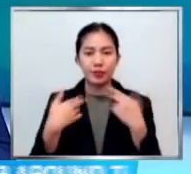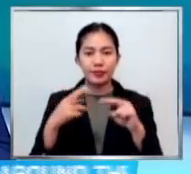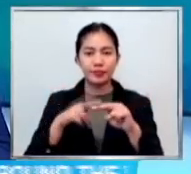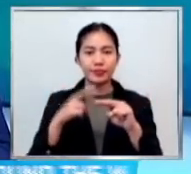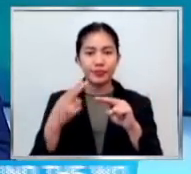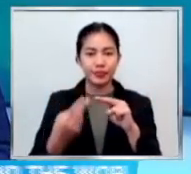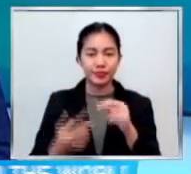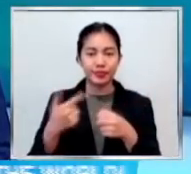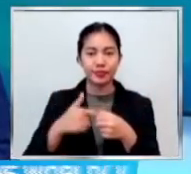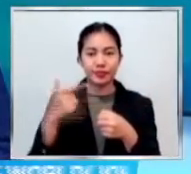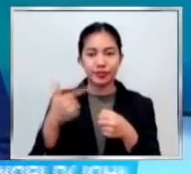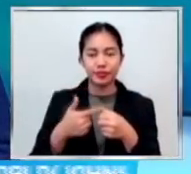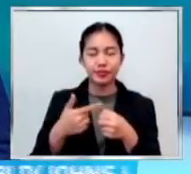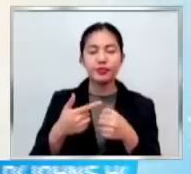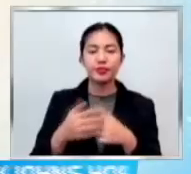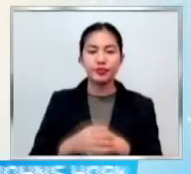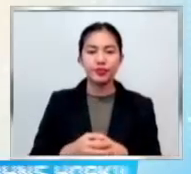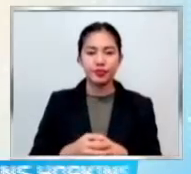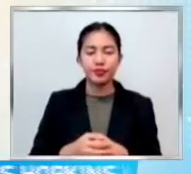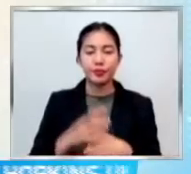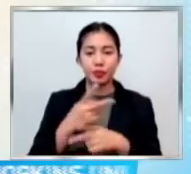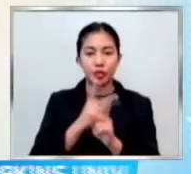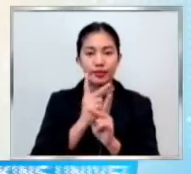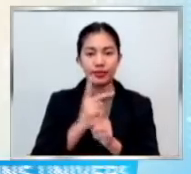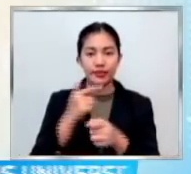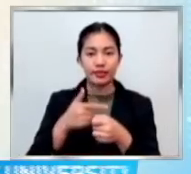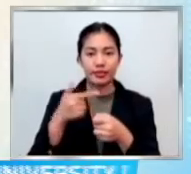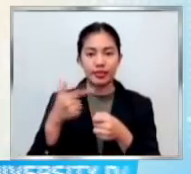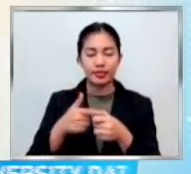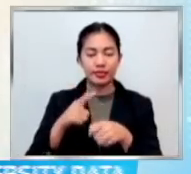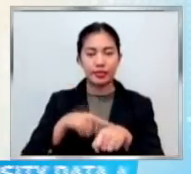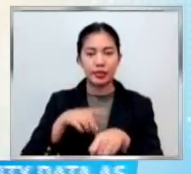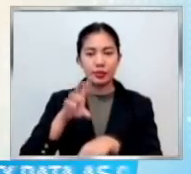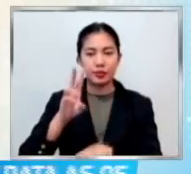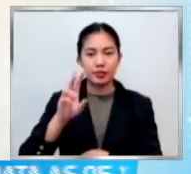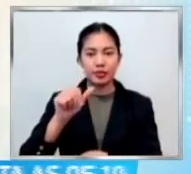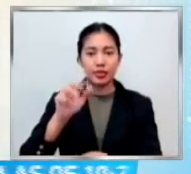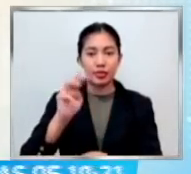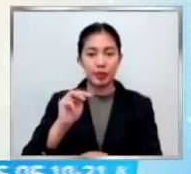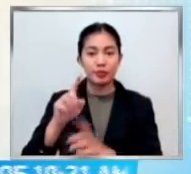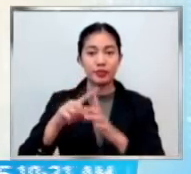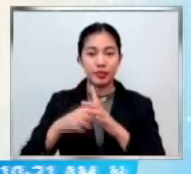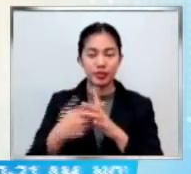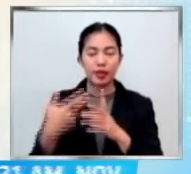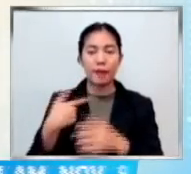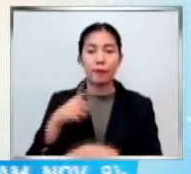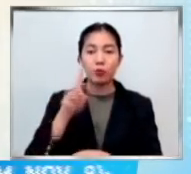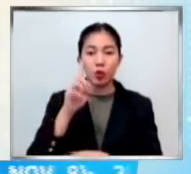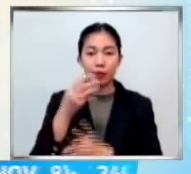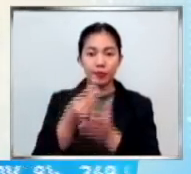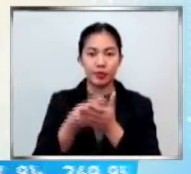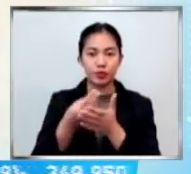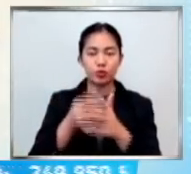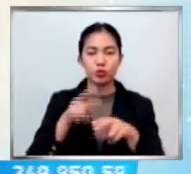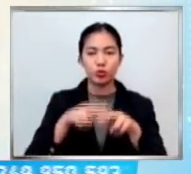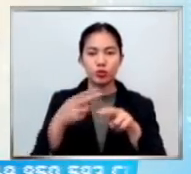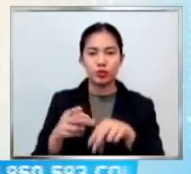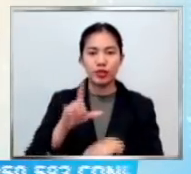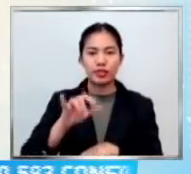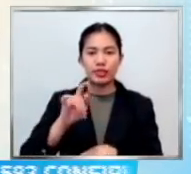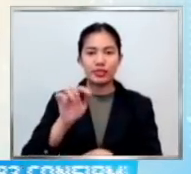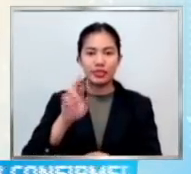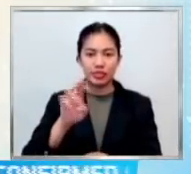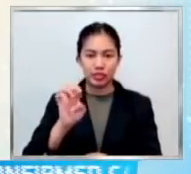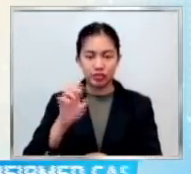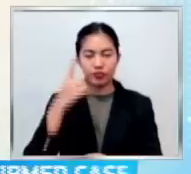ilang produktong petrolyo. Epektibo alas 6 ng umaga bukas, piso ang bawas presyo sa kada litro ng gasolina, habang